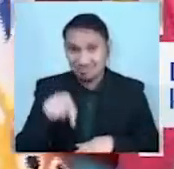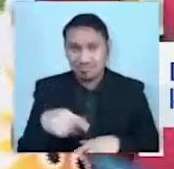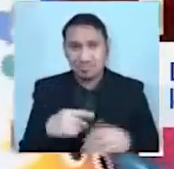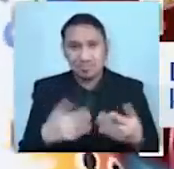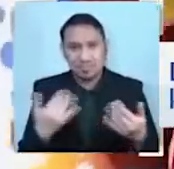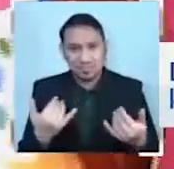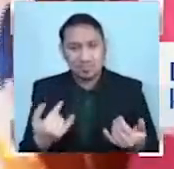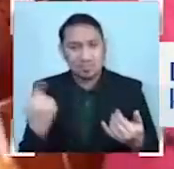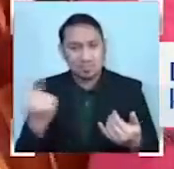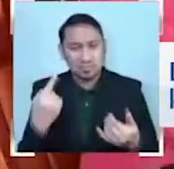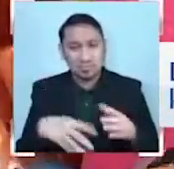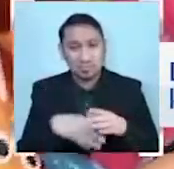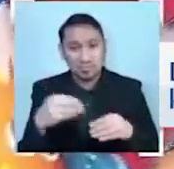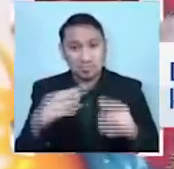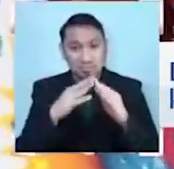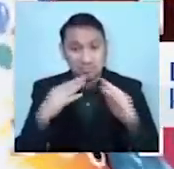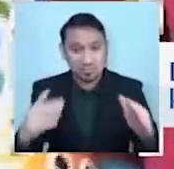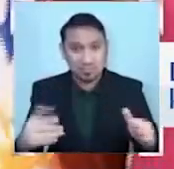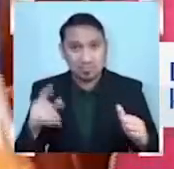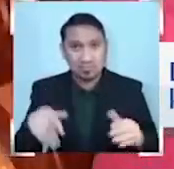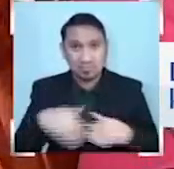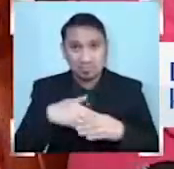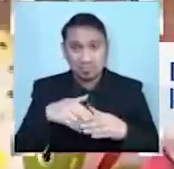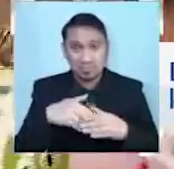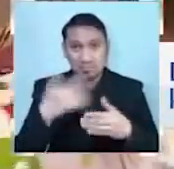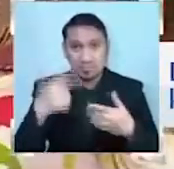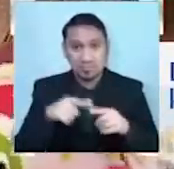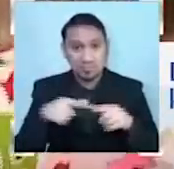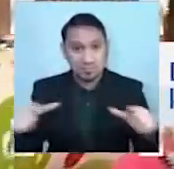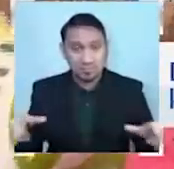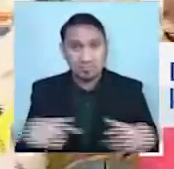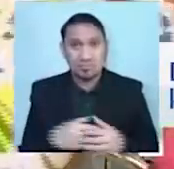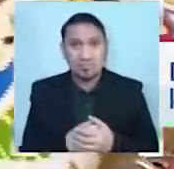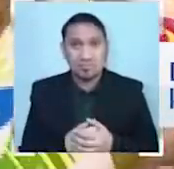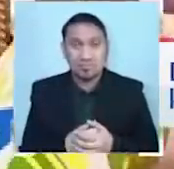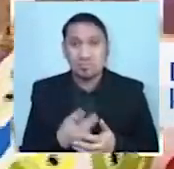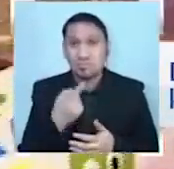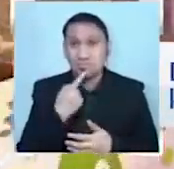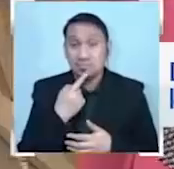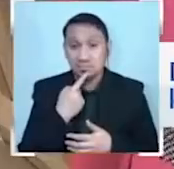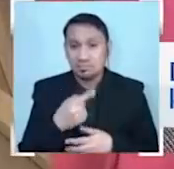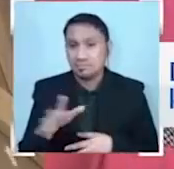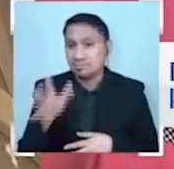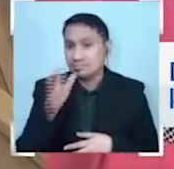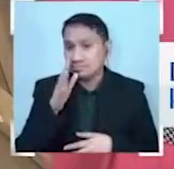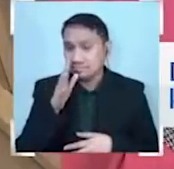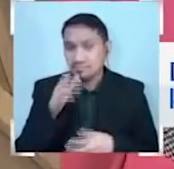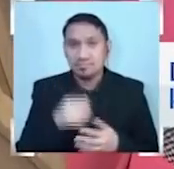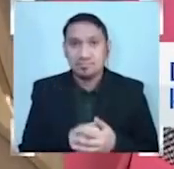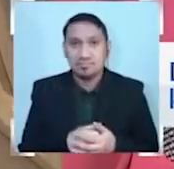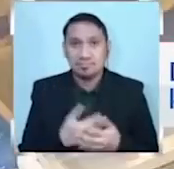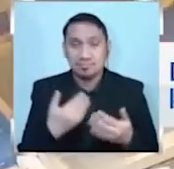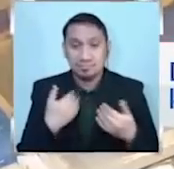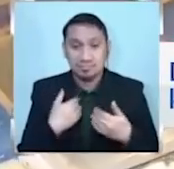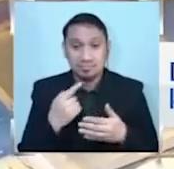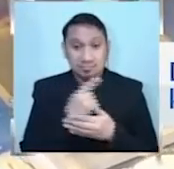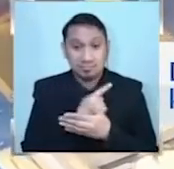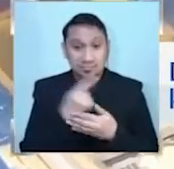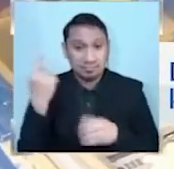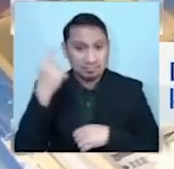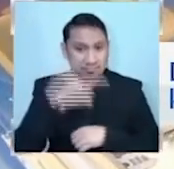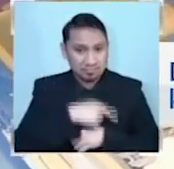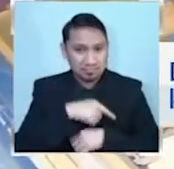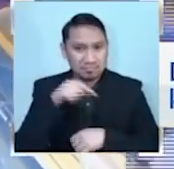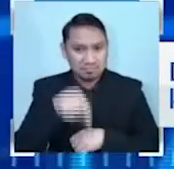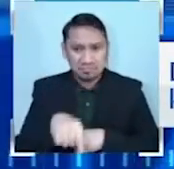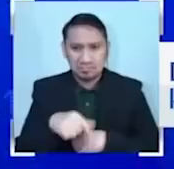bahay kasunod ng pagluluwag sa alert level sa Metro Manila. Ayon sa kanyang inang si Clady, tinaon niyang weekday ang pagpasyal para hindi dagsa ang